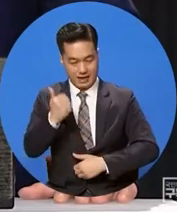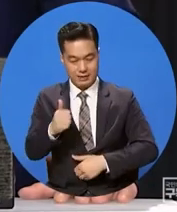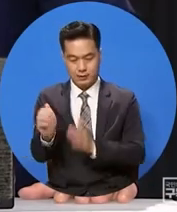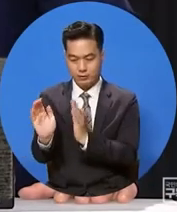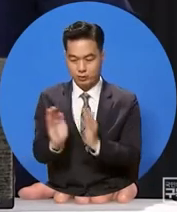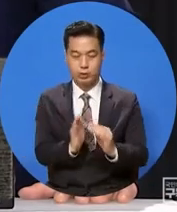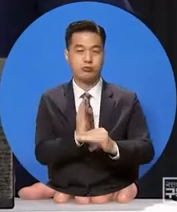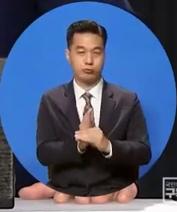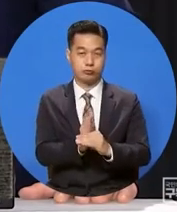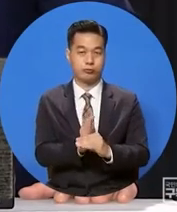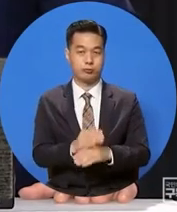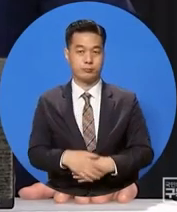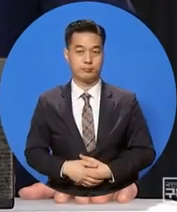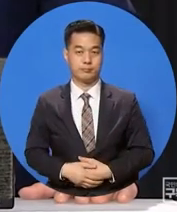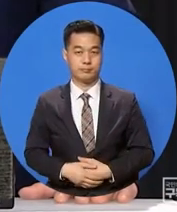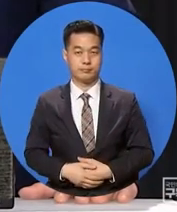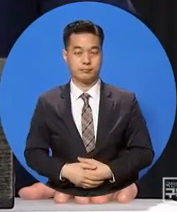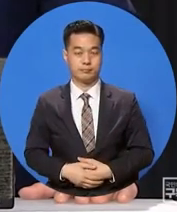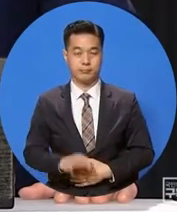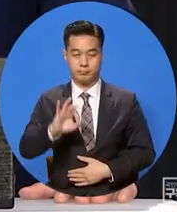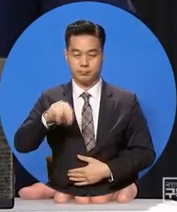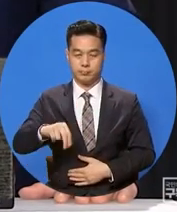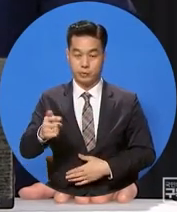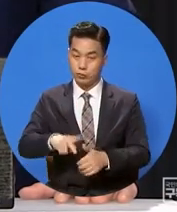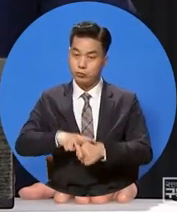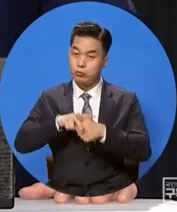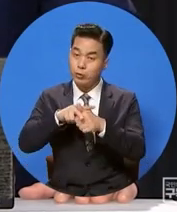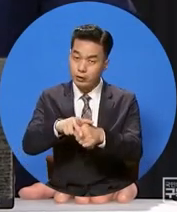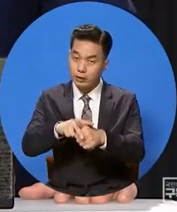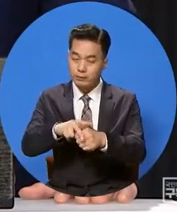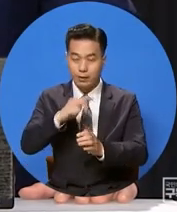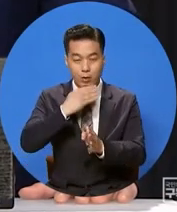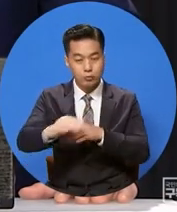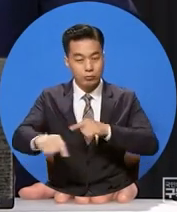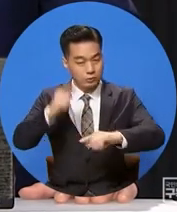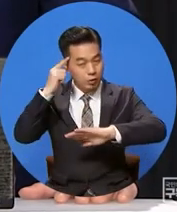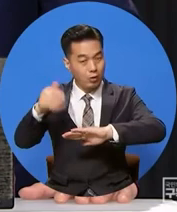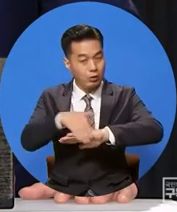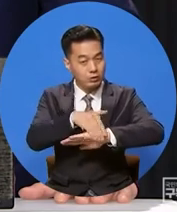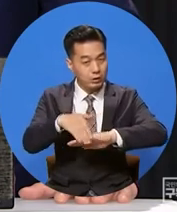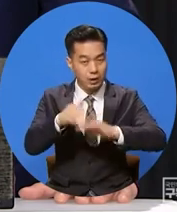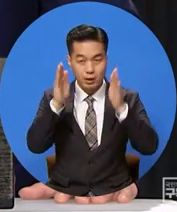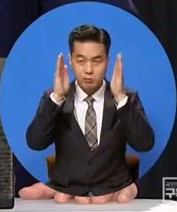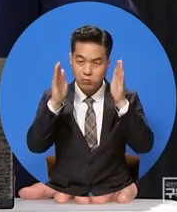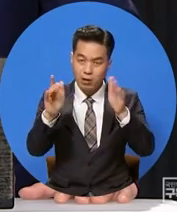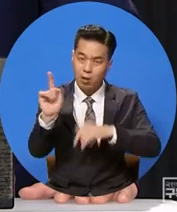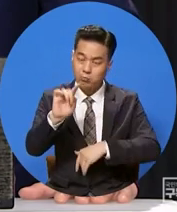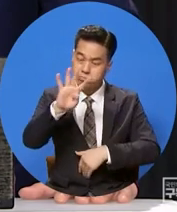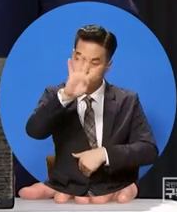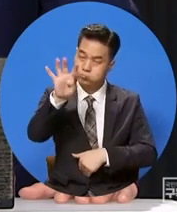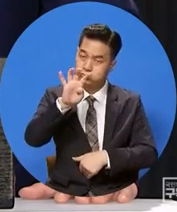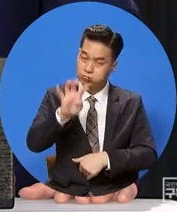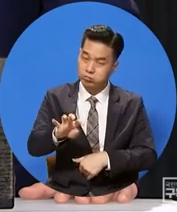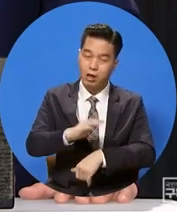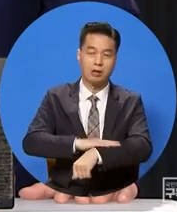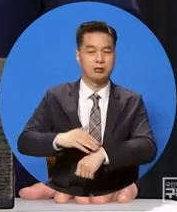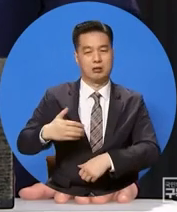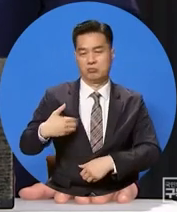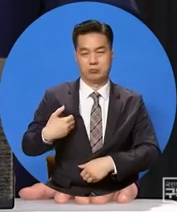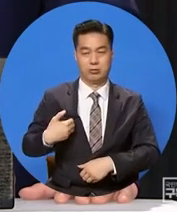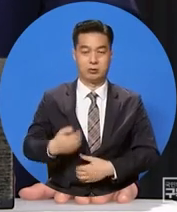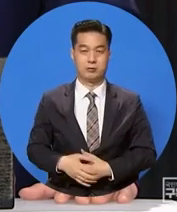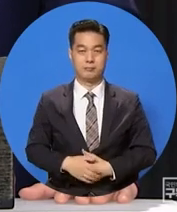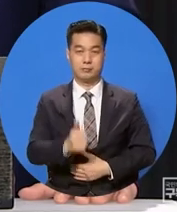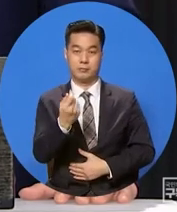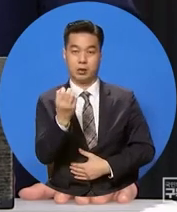하고 있는데 지금 뭐 윤 후보님 대북 정책의 기조를 보면 저는 무슨 말씀을 하시는지 잘 이해가 안 돼요. 아니,